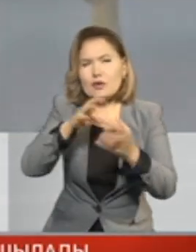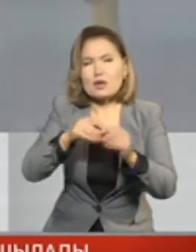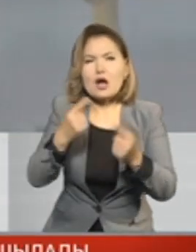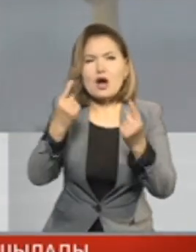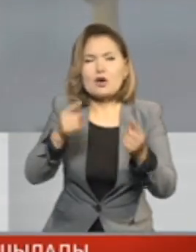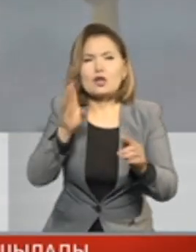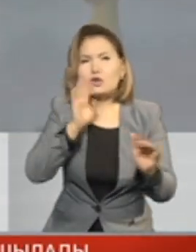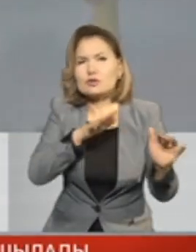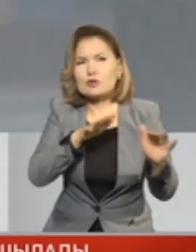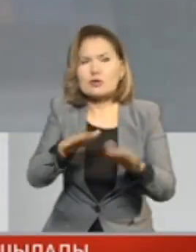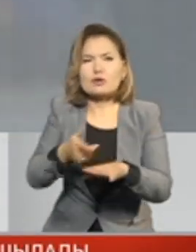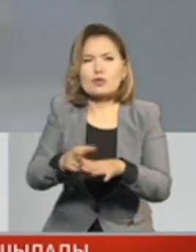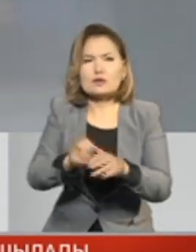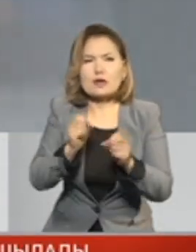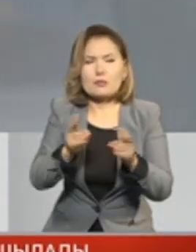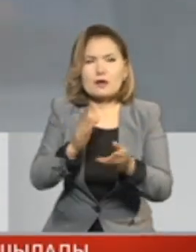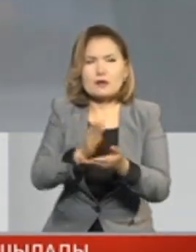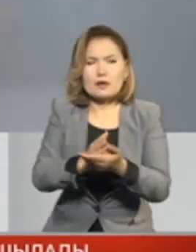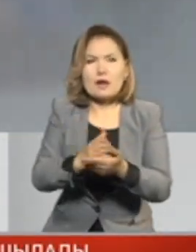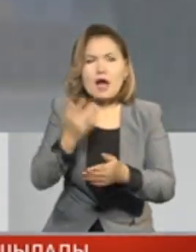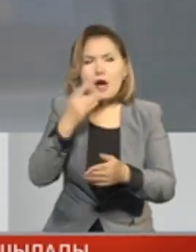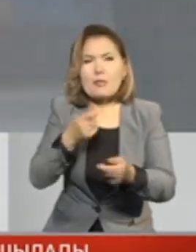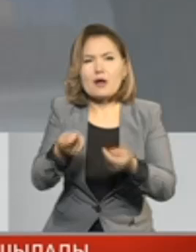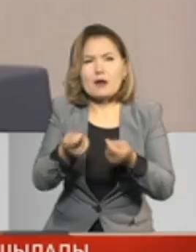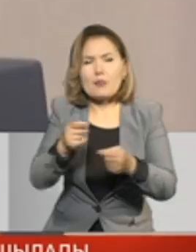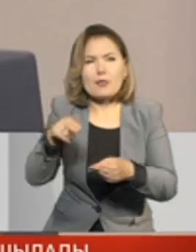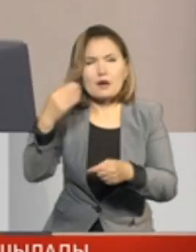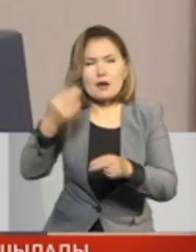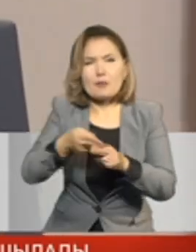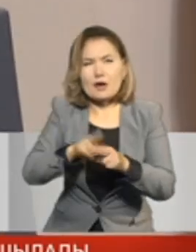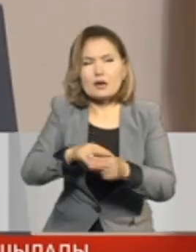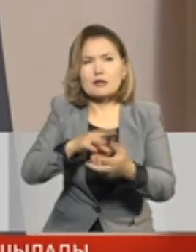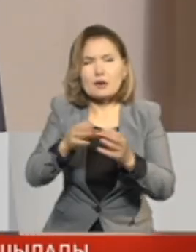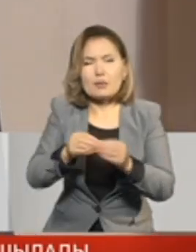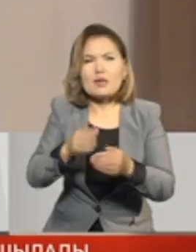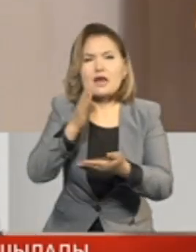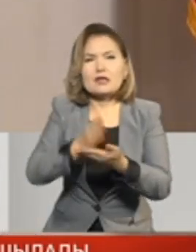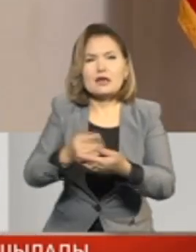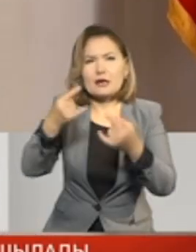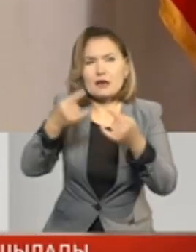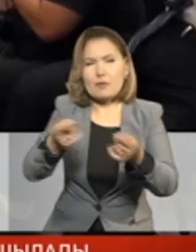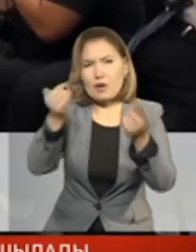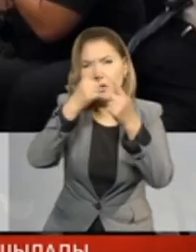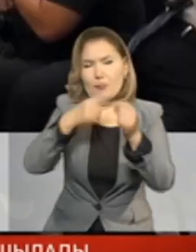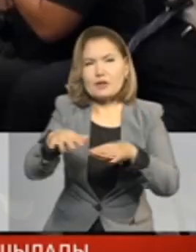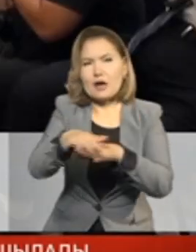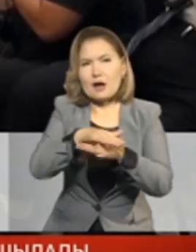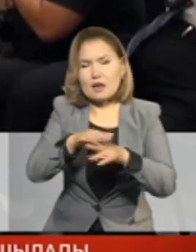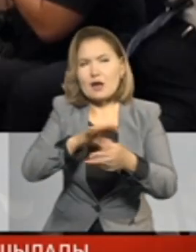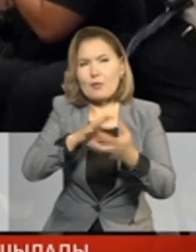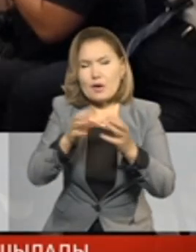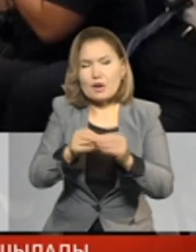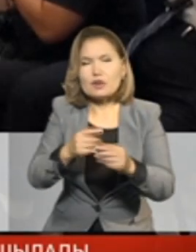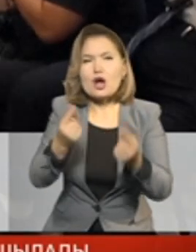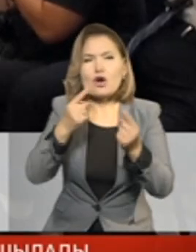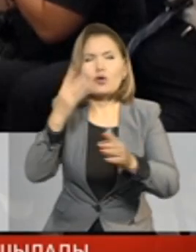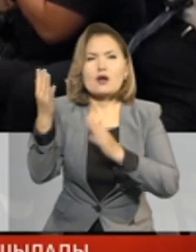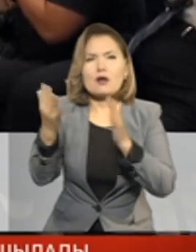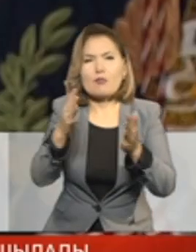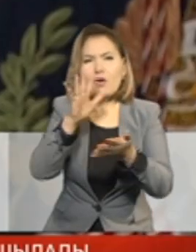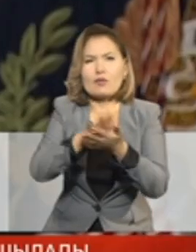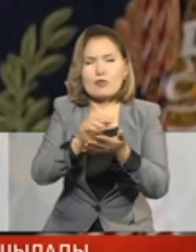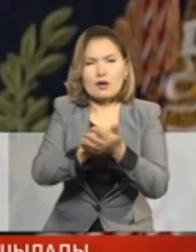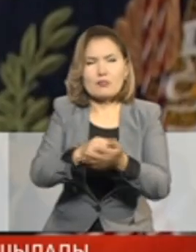алапат су тасқынына ұласуы мүмкін. АҚШ президенті Джо Байденде бірнеше рет тікелей эфирде мәлімдеме жасап, бұл циклонның сұрапыл болатынын